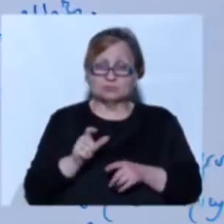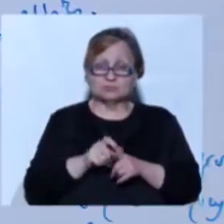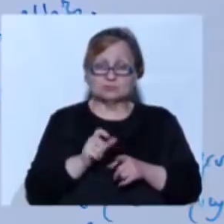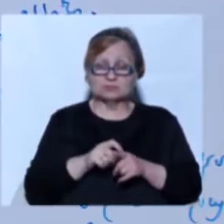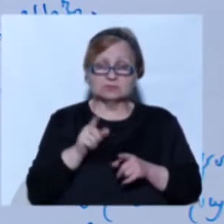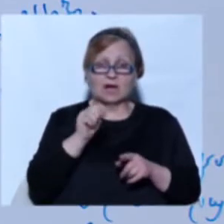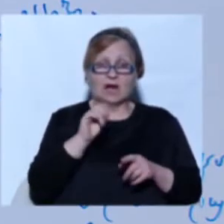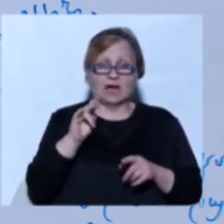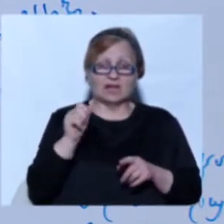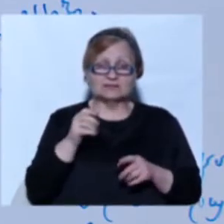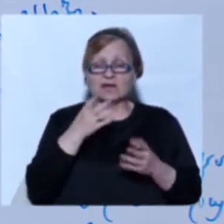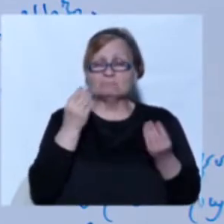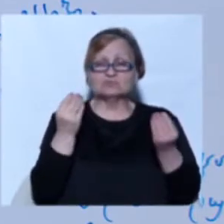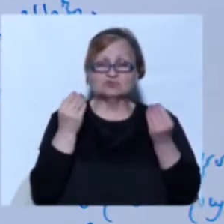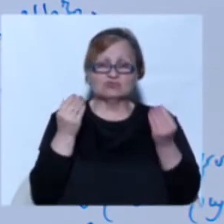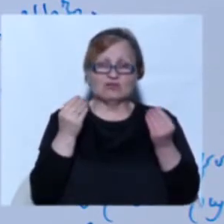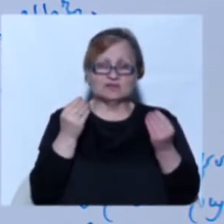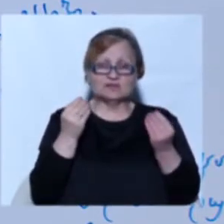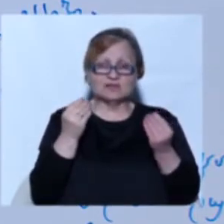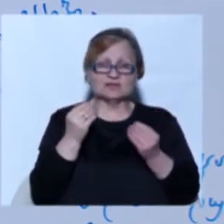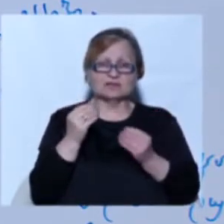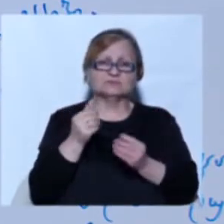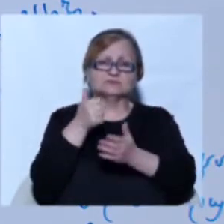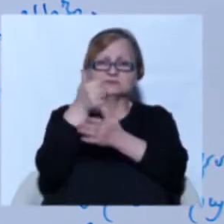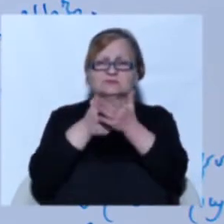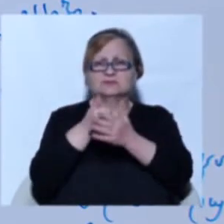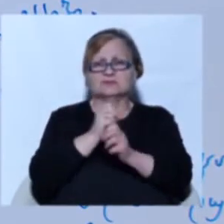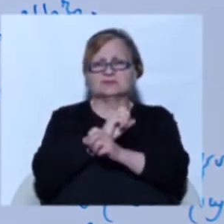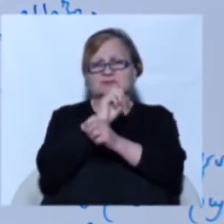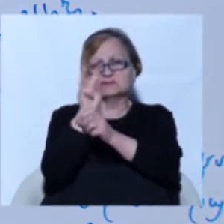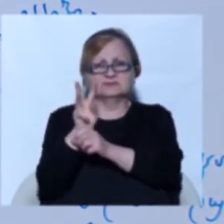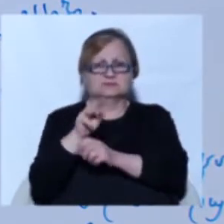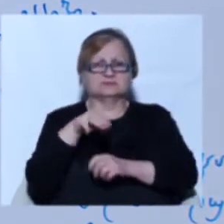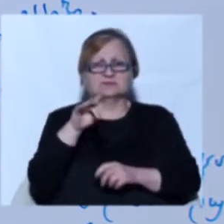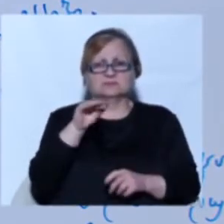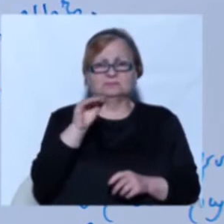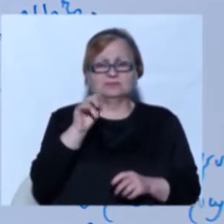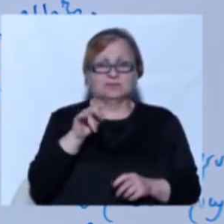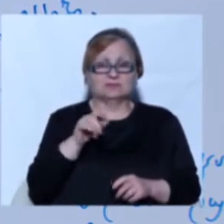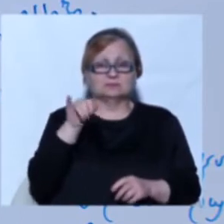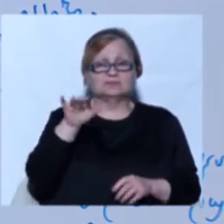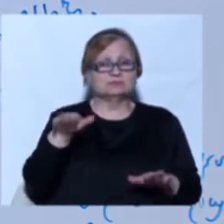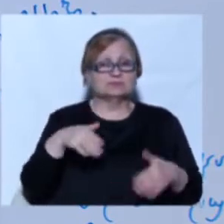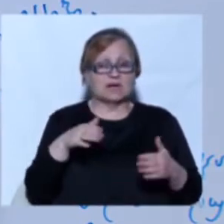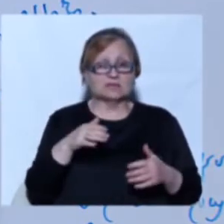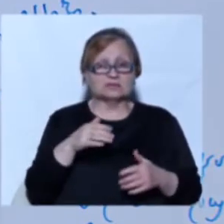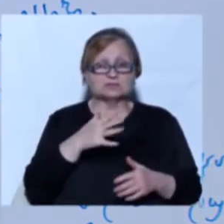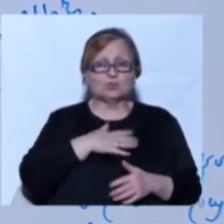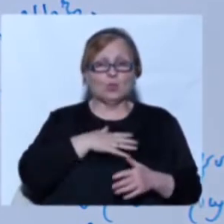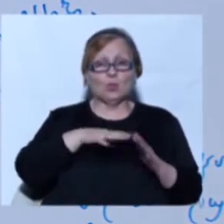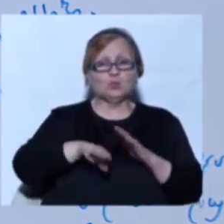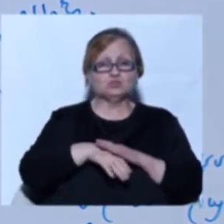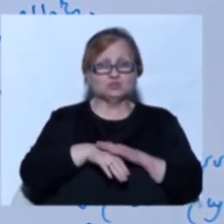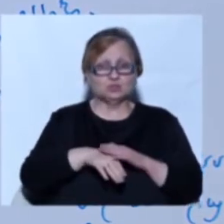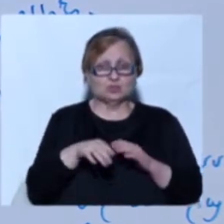კალანდაძე მშვენიერების ტრფიალია. მის პოეზიაში არ არსებობს უსულო საგანი. Აქ